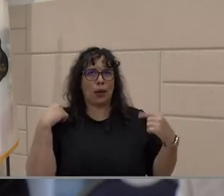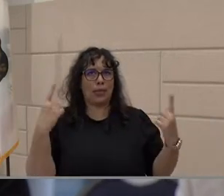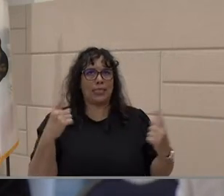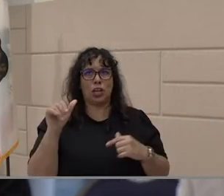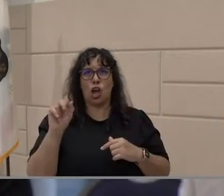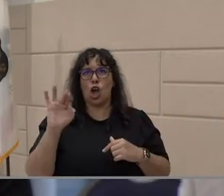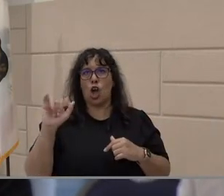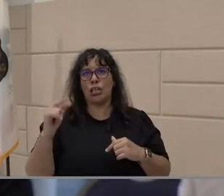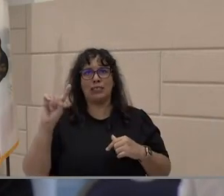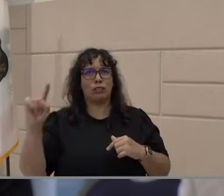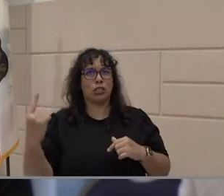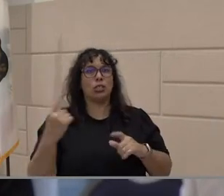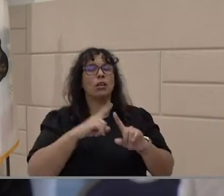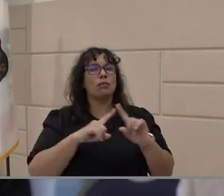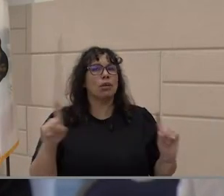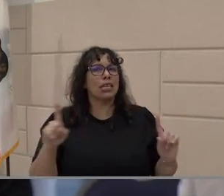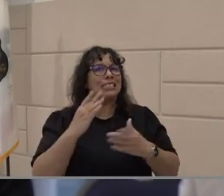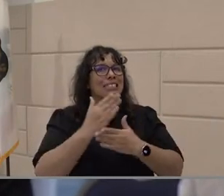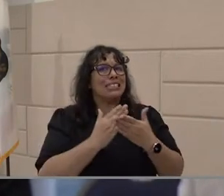ដូចជា